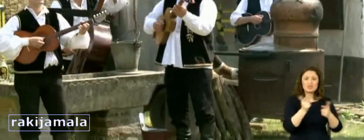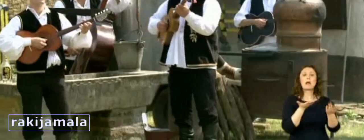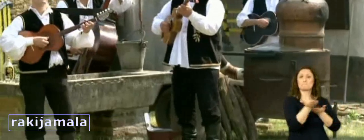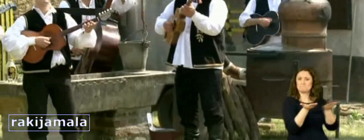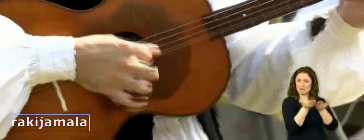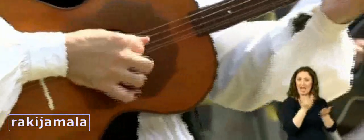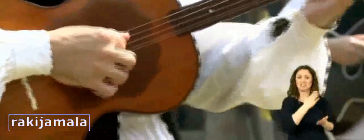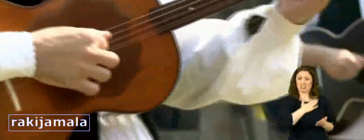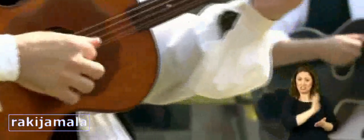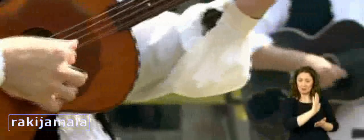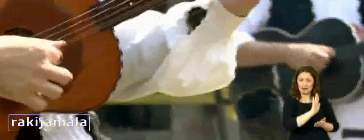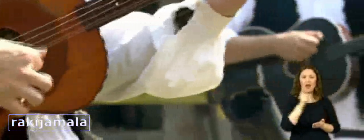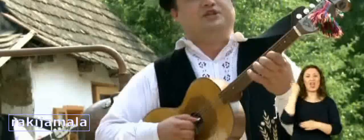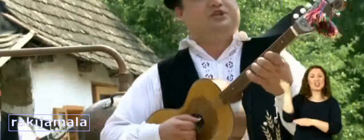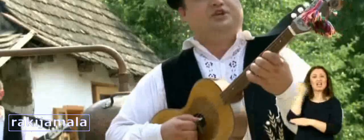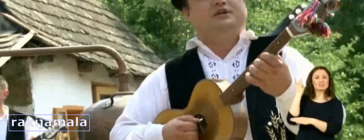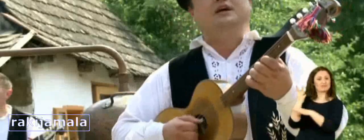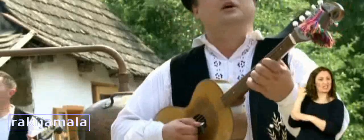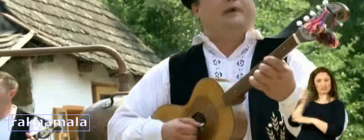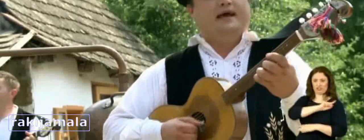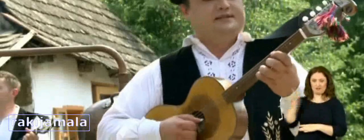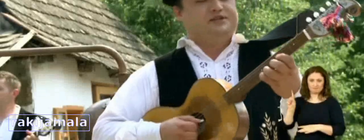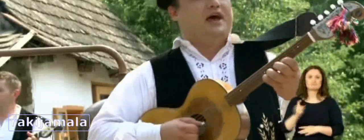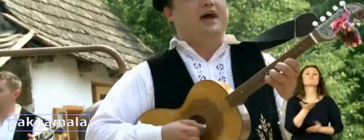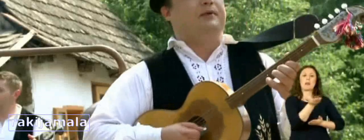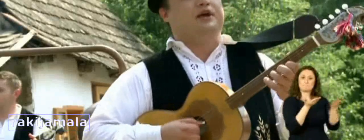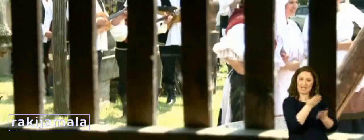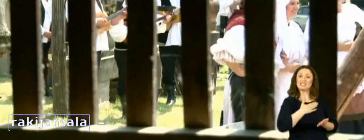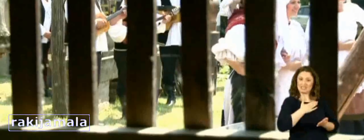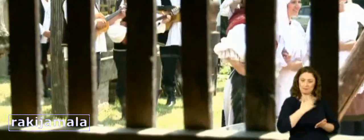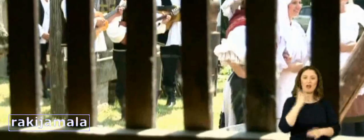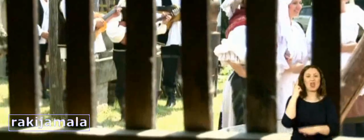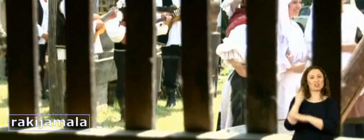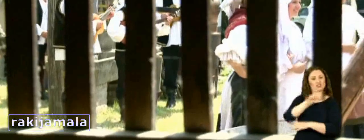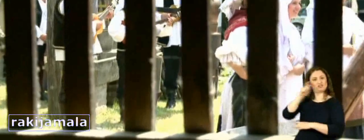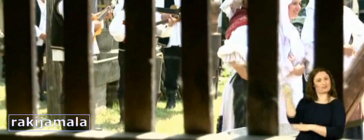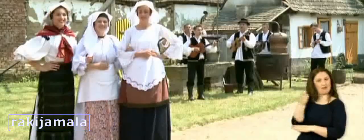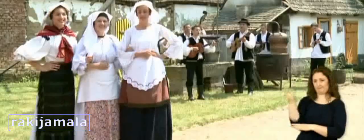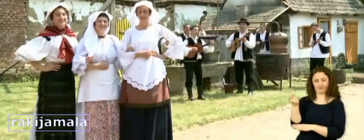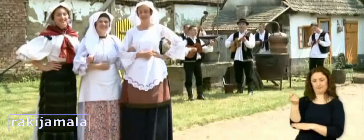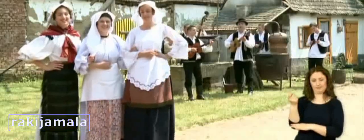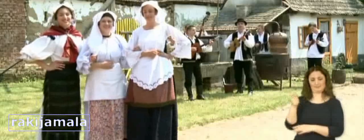peci sebi državu ne laži, peci sebi državu.